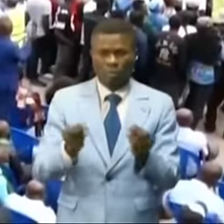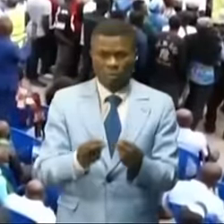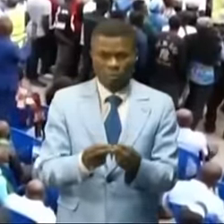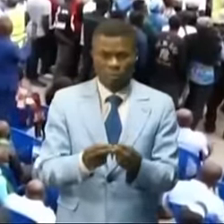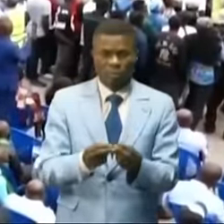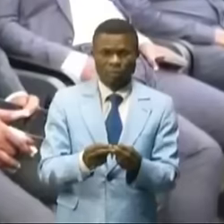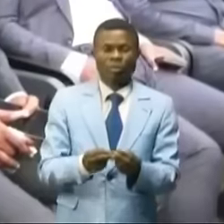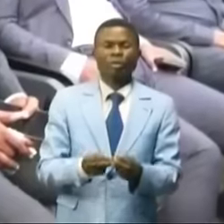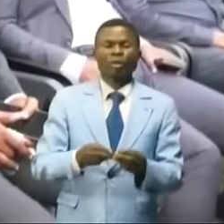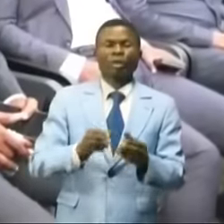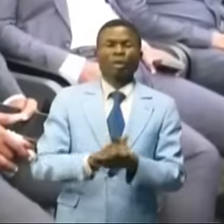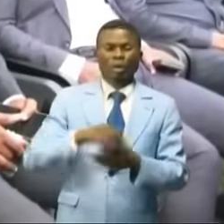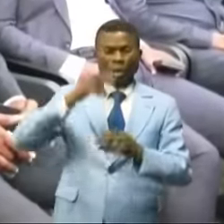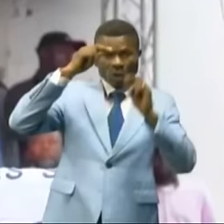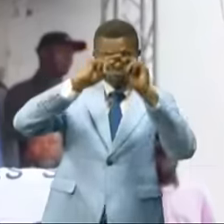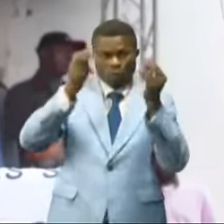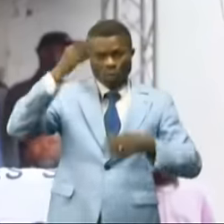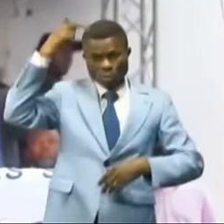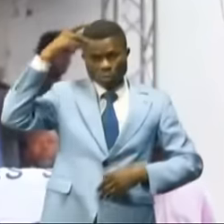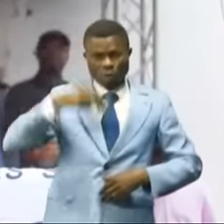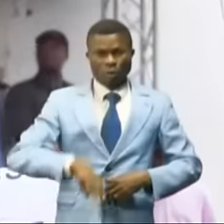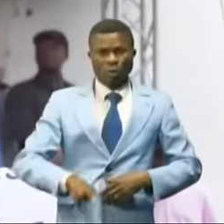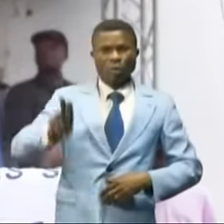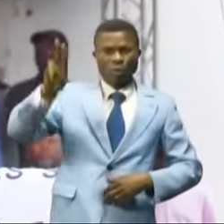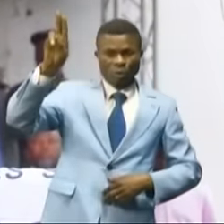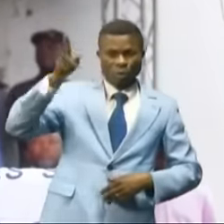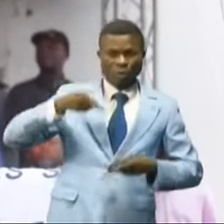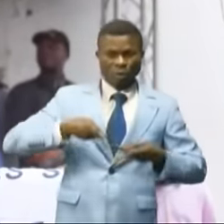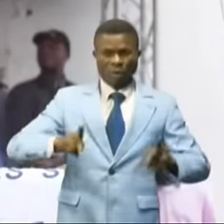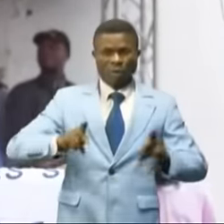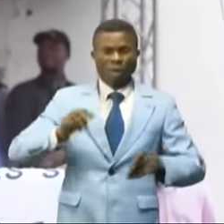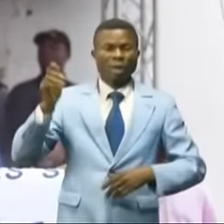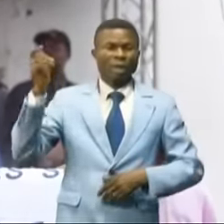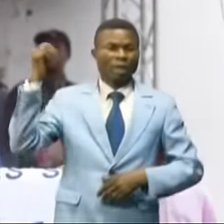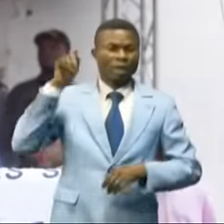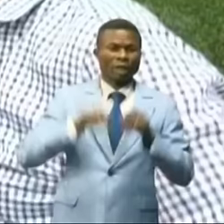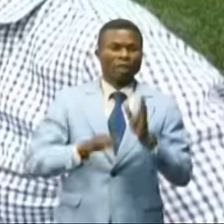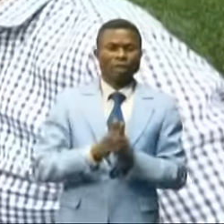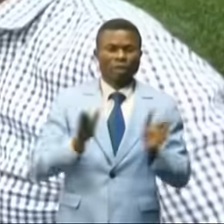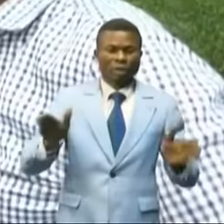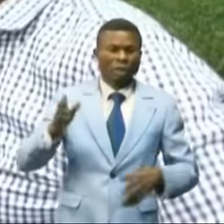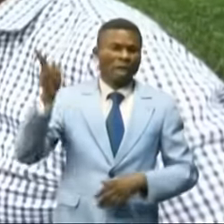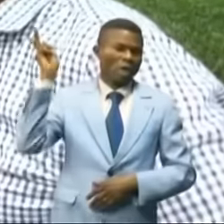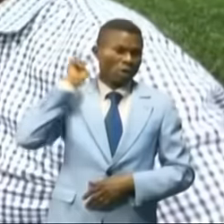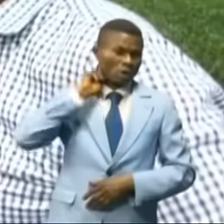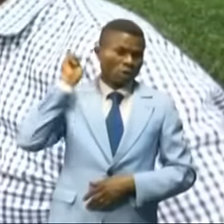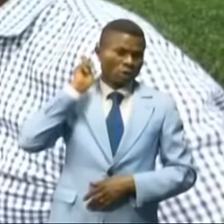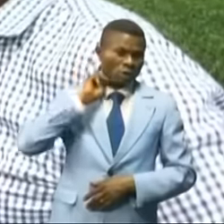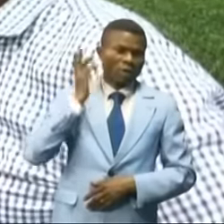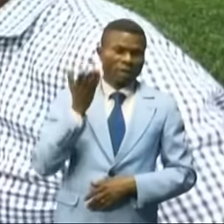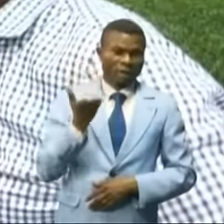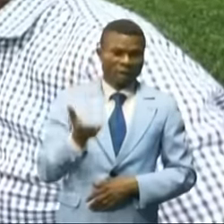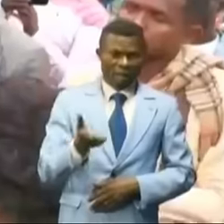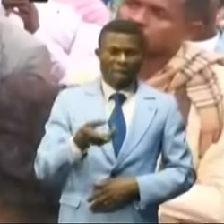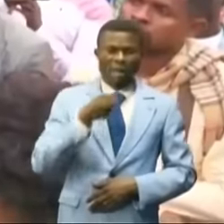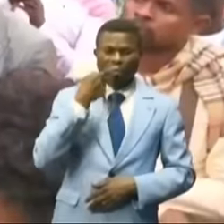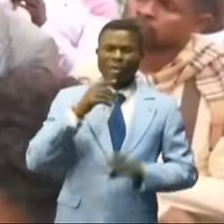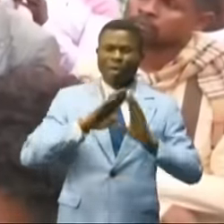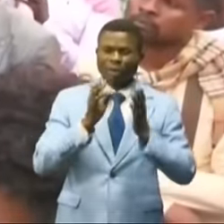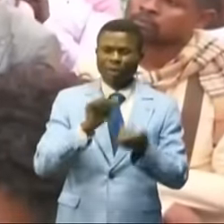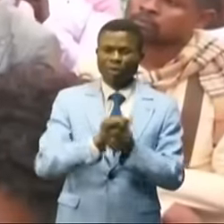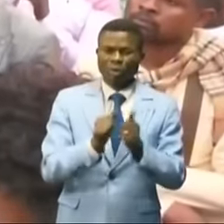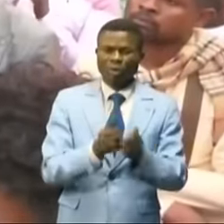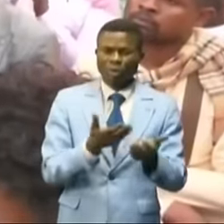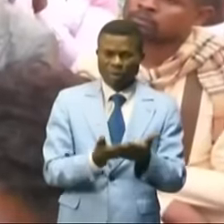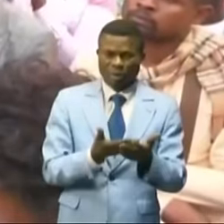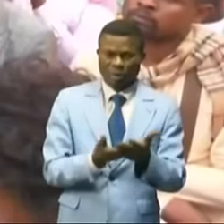parti, cette matinée politique a permis au secrétaire général, faisant office du président intermédiaire du parti, de